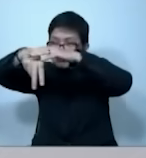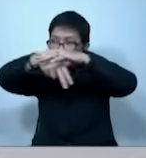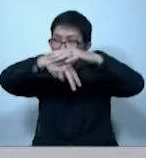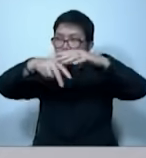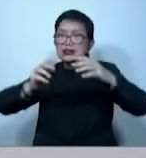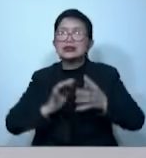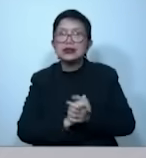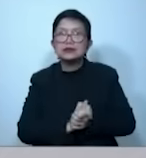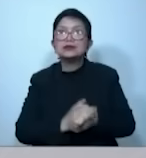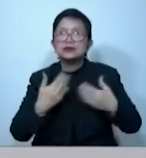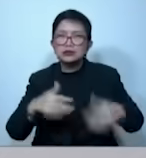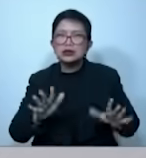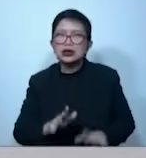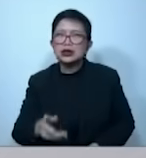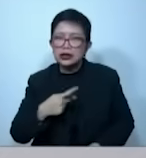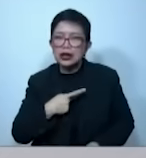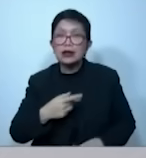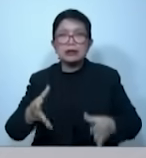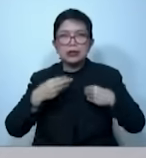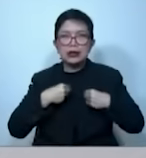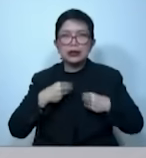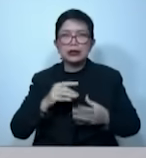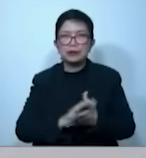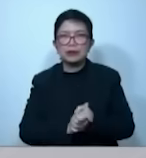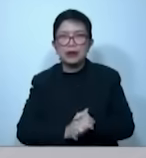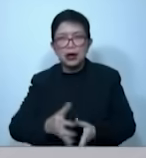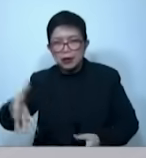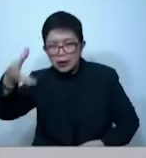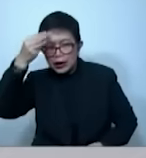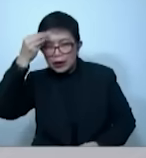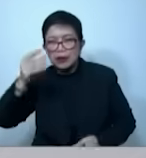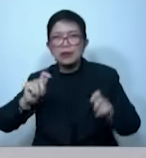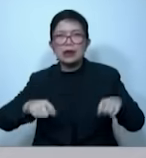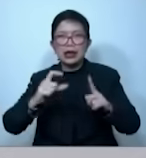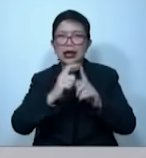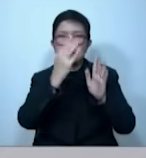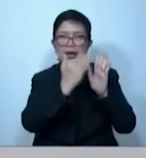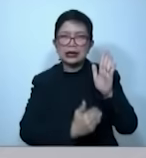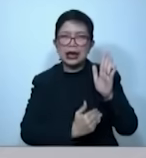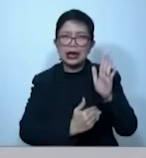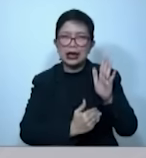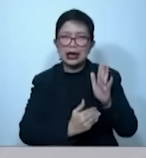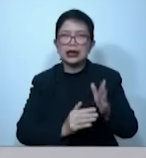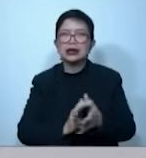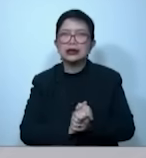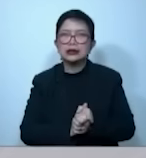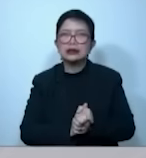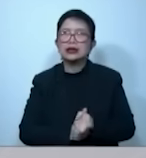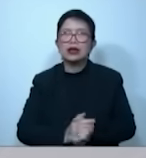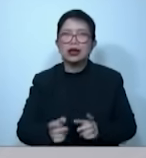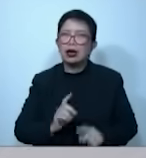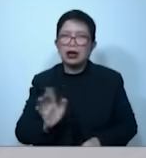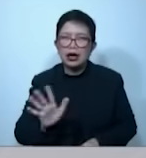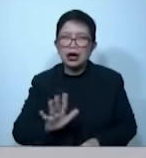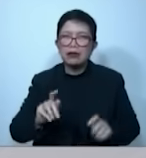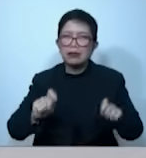inilah Mengapa kita mengambil langkah itu pakai ilmu pengetahuan pakai data dan menggunakan saintis untuk terlibat kalau tidak